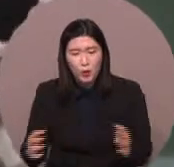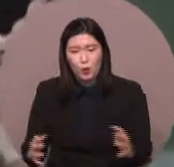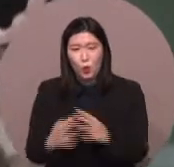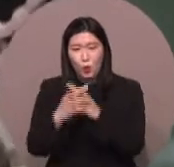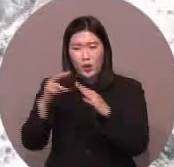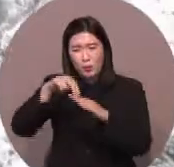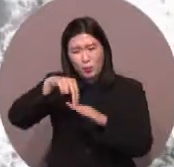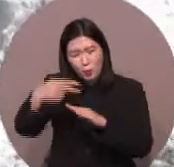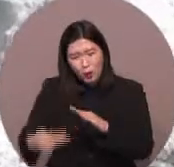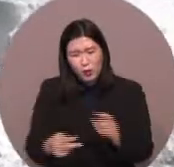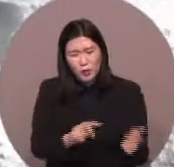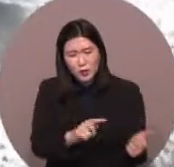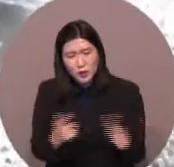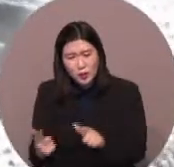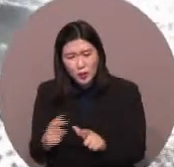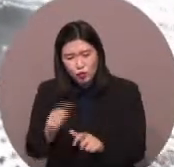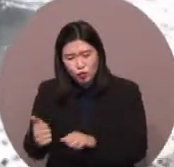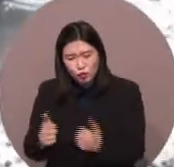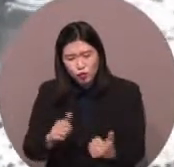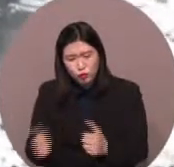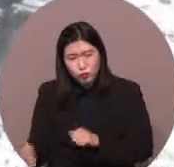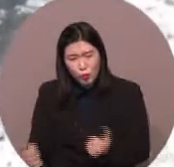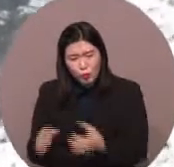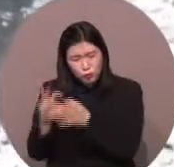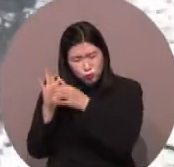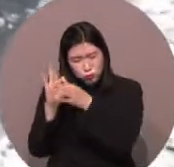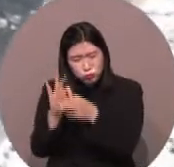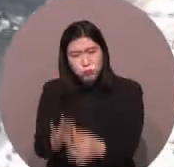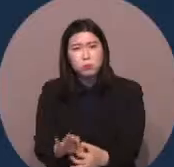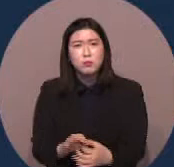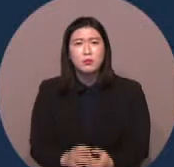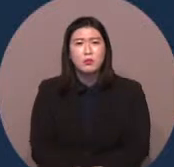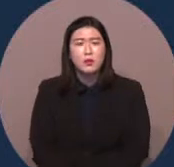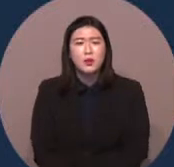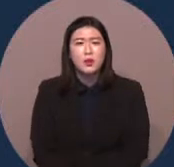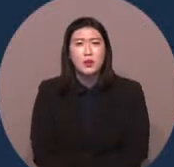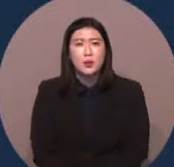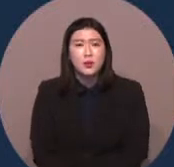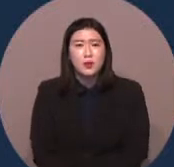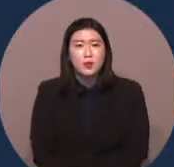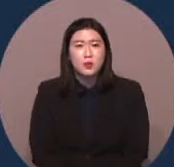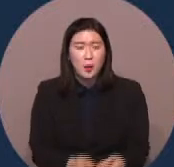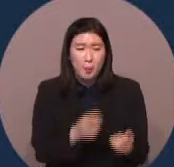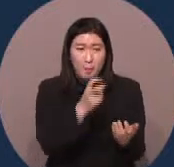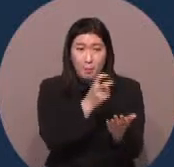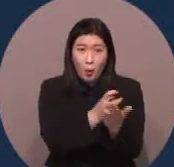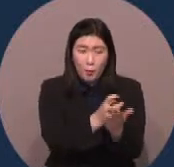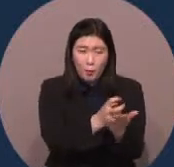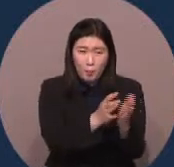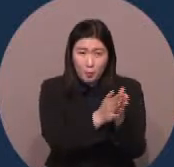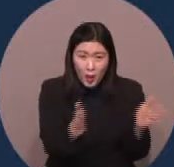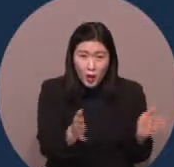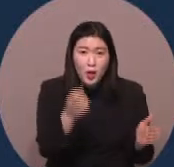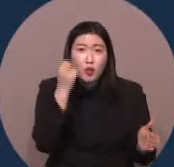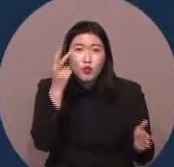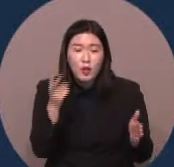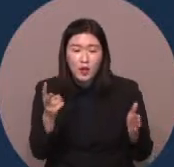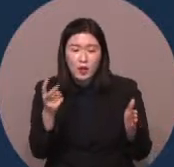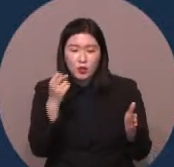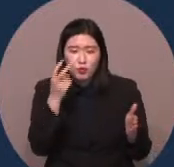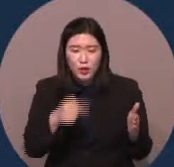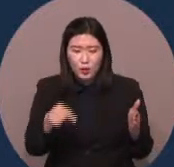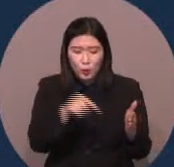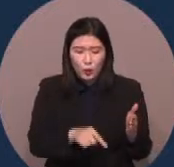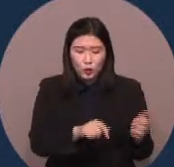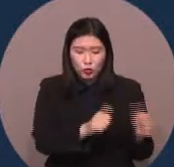공사장 추락사까지 인명피해가 끊이지 않고 있습니다. 중대재해처벌법 시행 이후 두 달여간 사망한